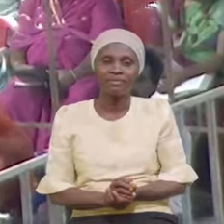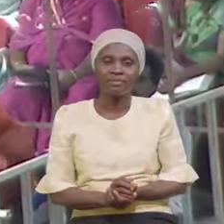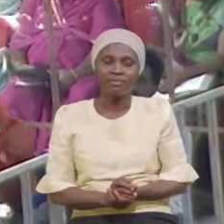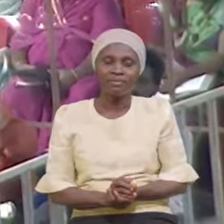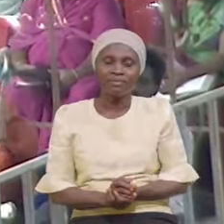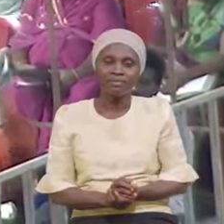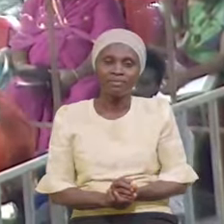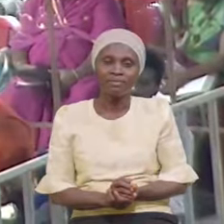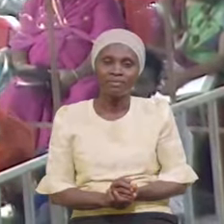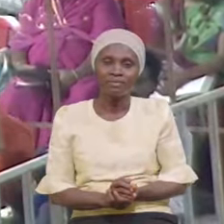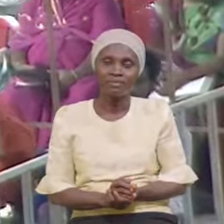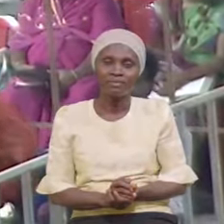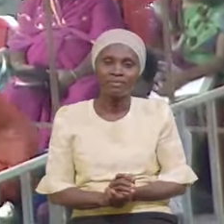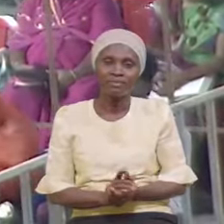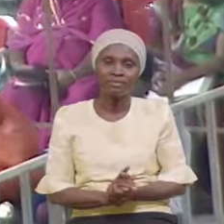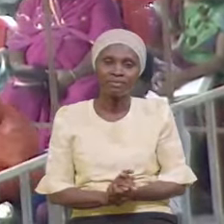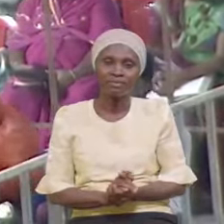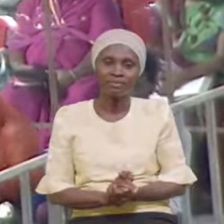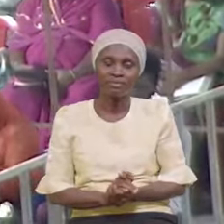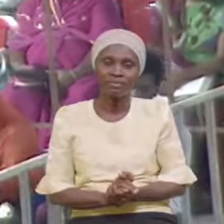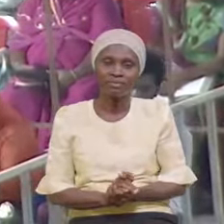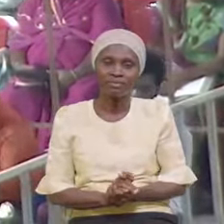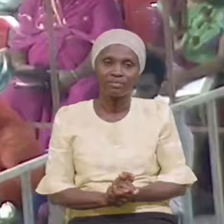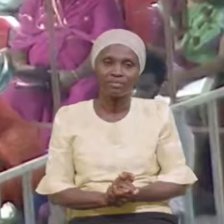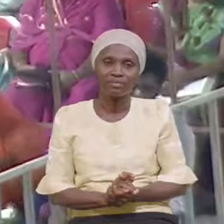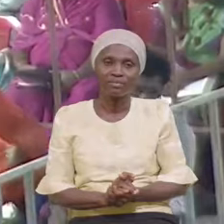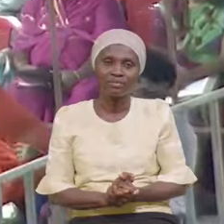ఉన్న వారి కోసం స్వస్థత కోసం ప్రార్థన చేస్తాను